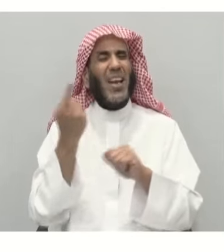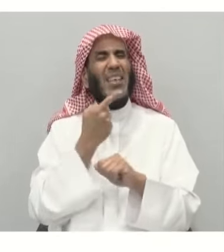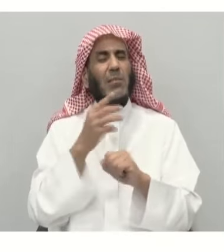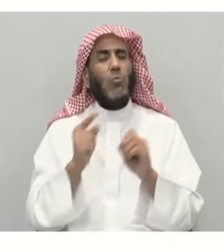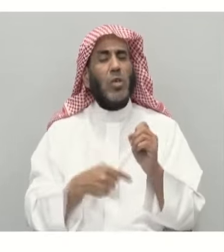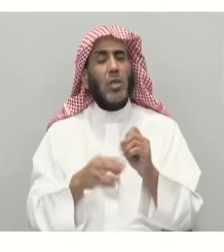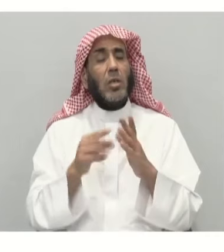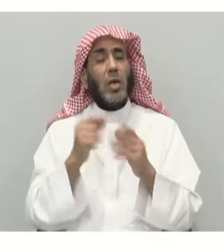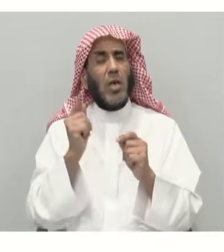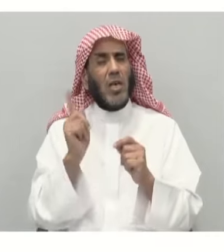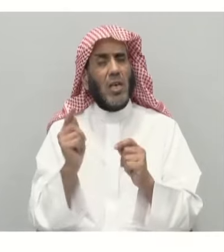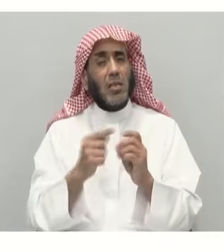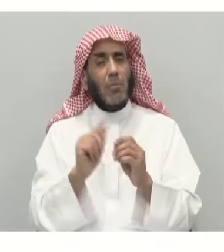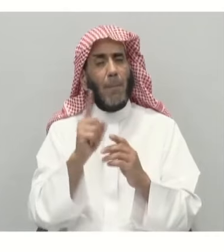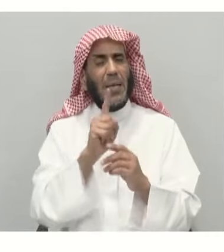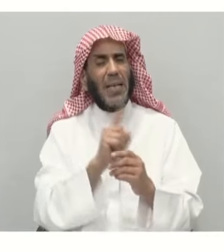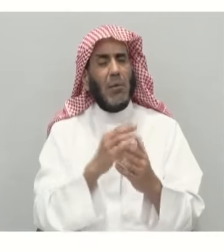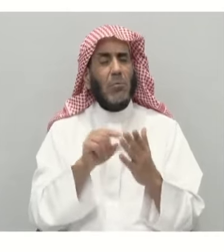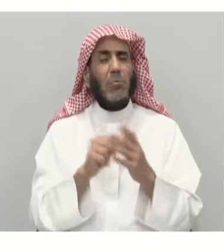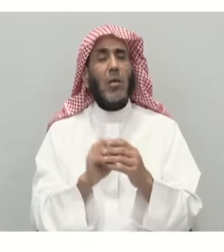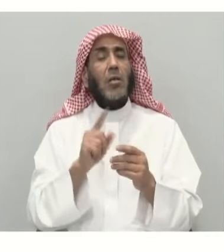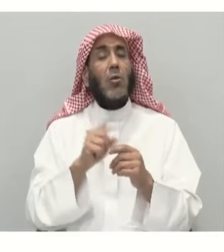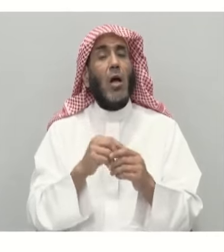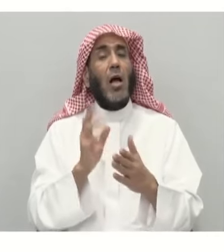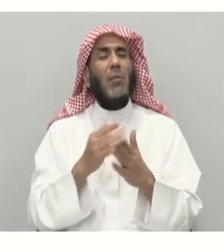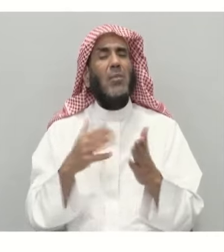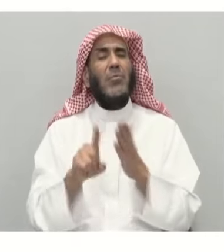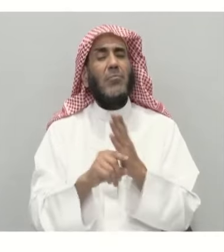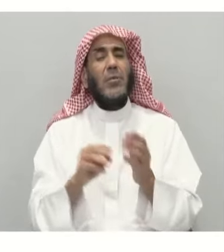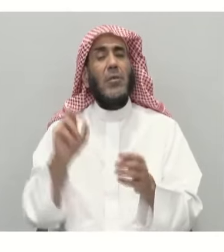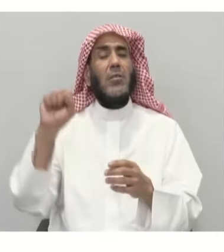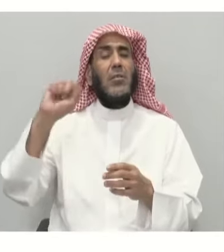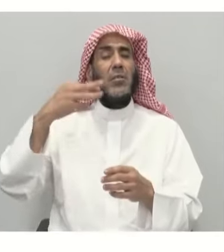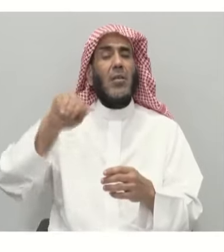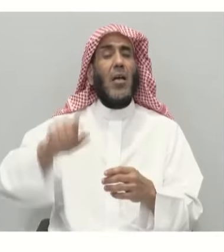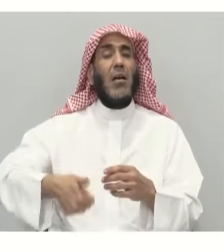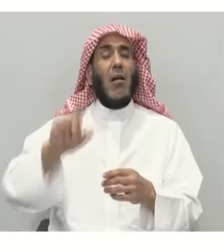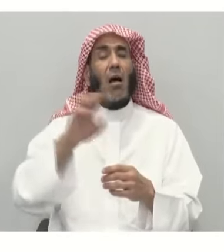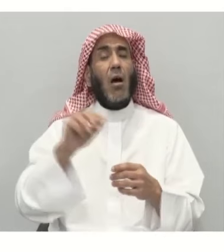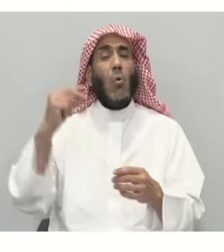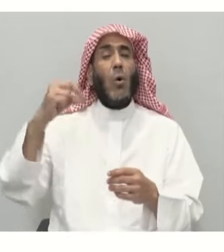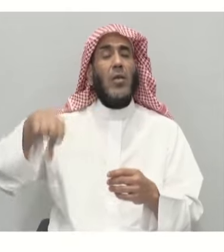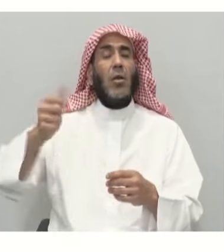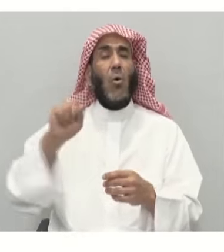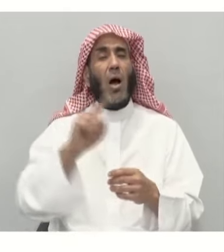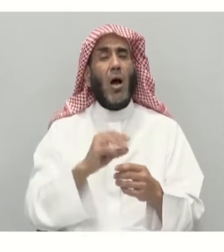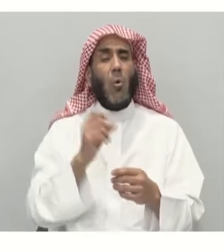الرسم الصحيح للهمزه المتوسطه التي اصلها همزه متطرفه مثل صحراء ودواء وعواء